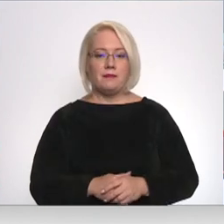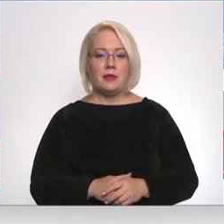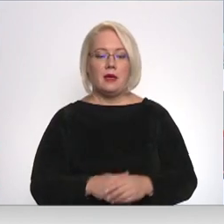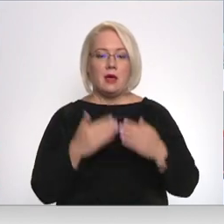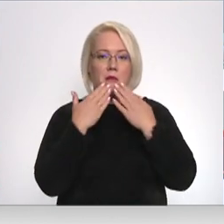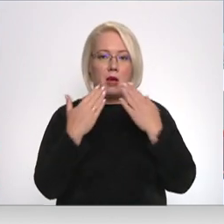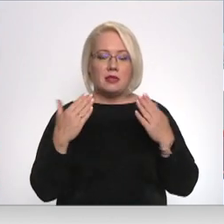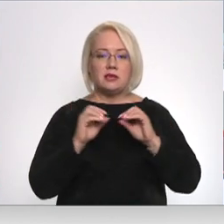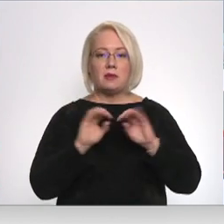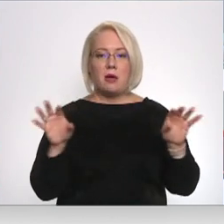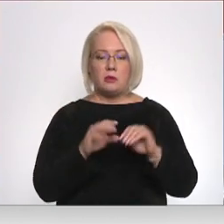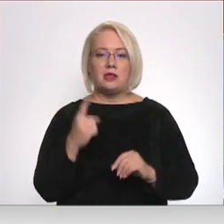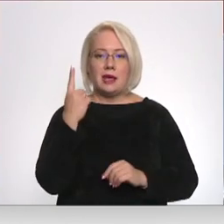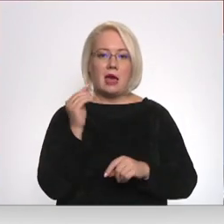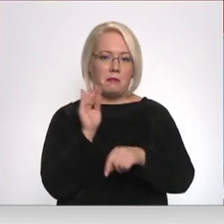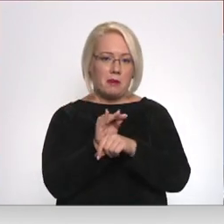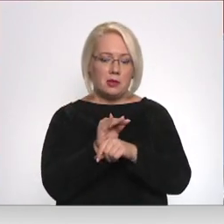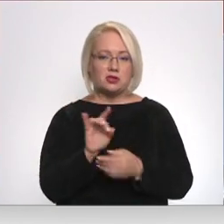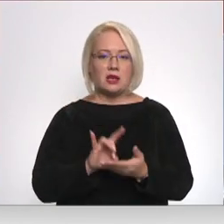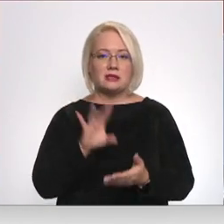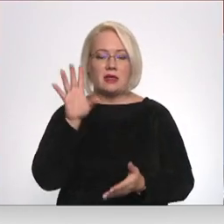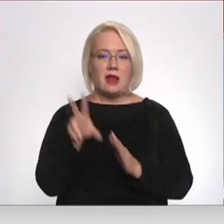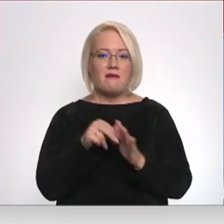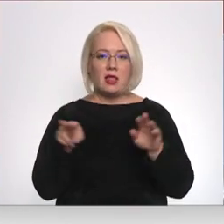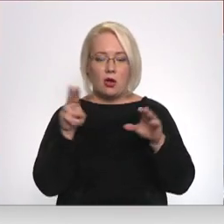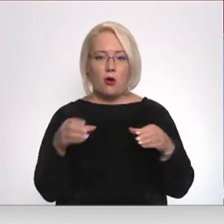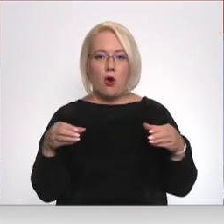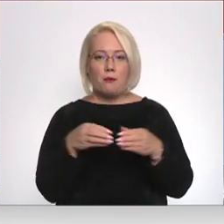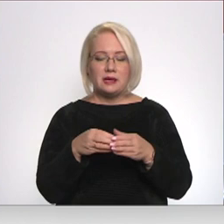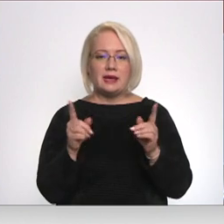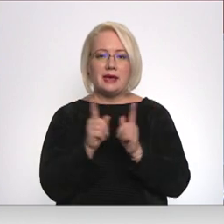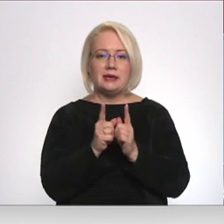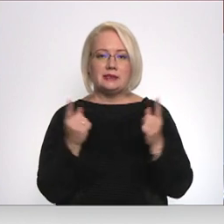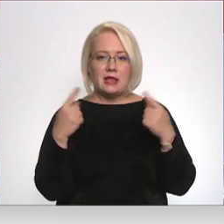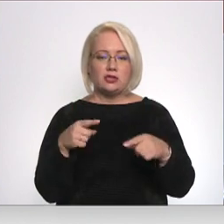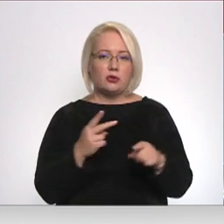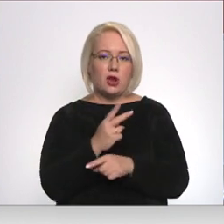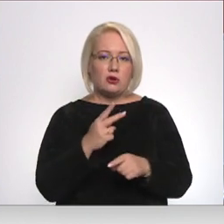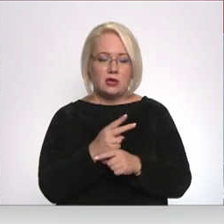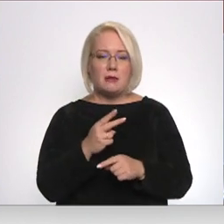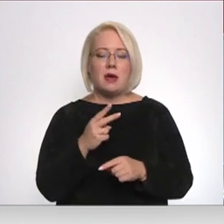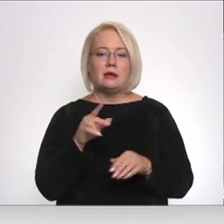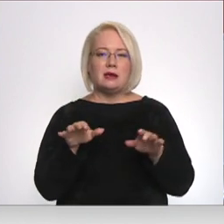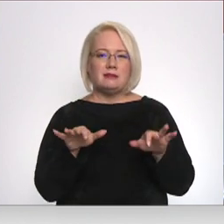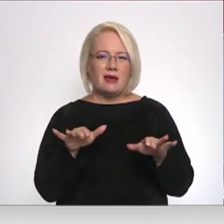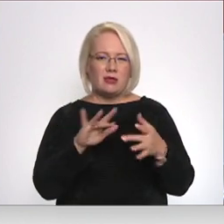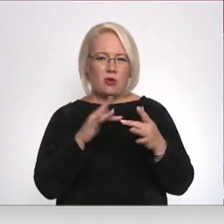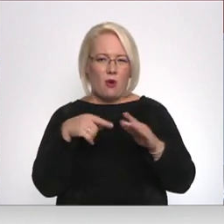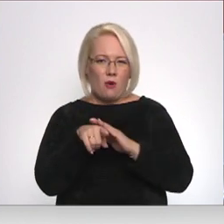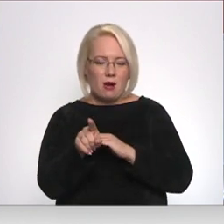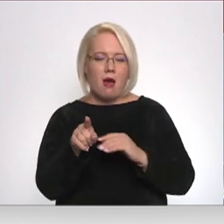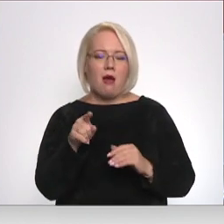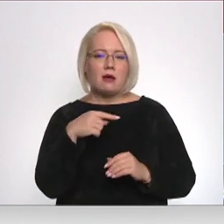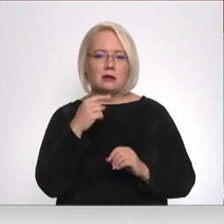Vita, par reportāžu. Vēl tikai piebildīšu, ka Centrālā vēlēšana komisija īslaicīgos traucējumus elektroniskajā tiešsaistes vēlētāju